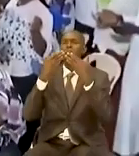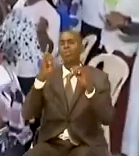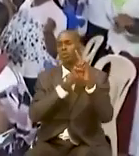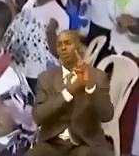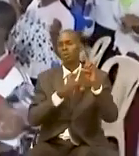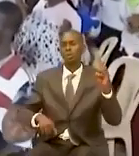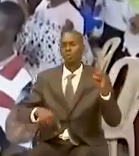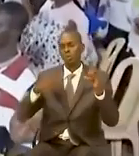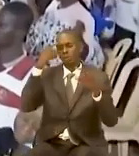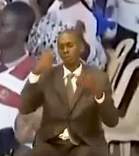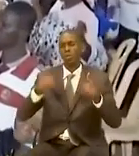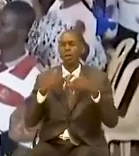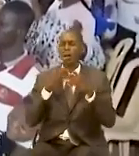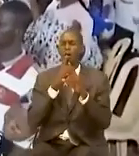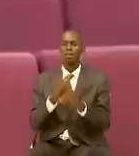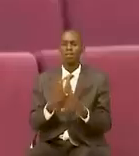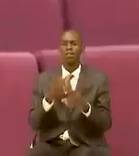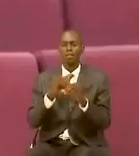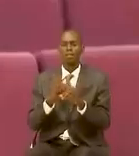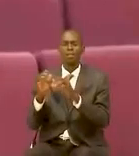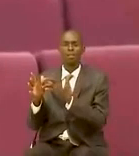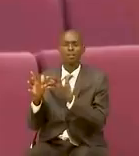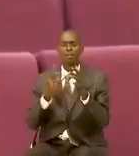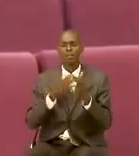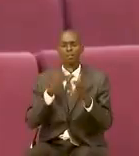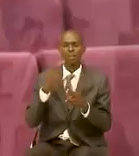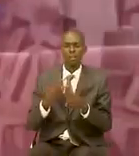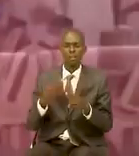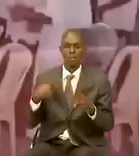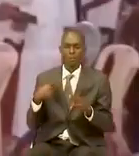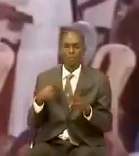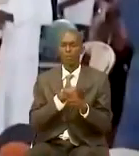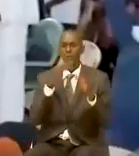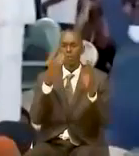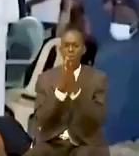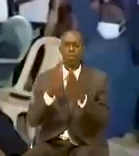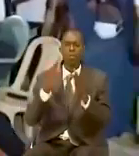na-ezawo. Anyị arịọ n'aha Jizọs.